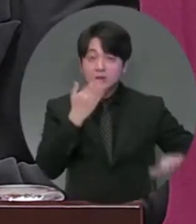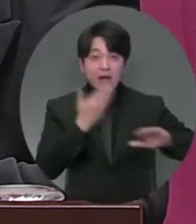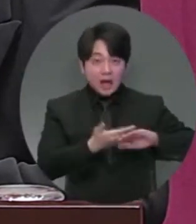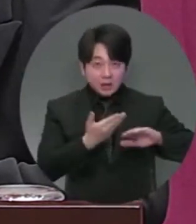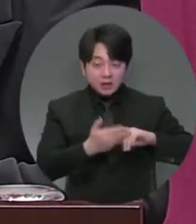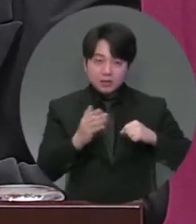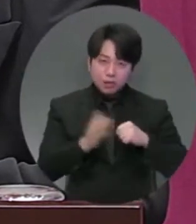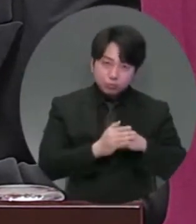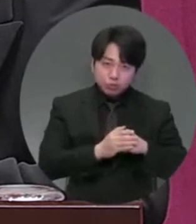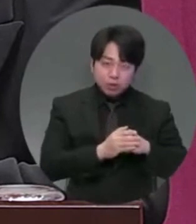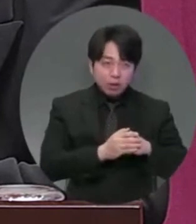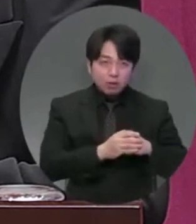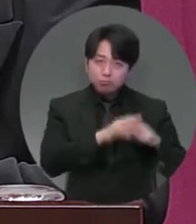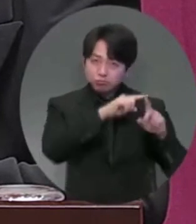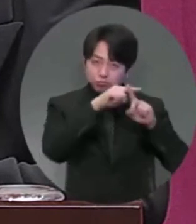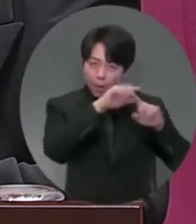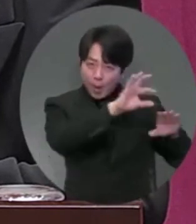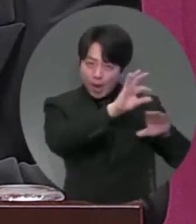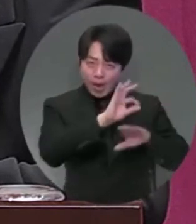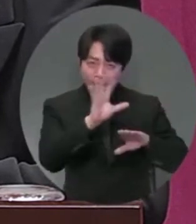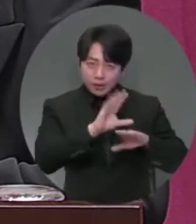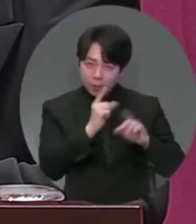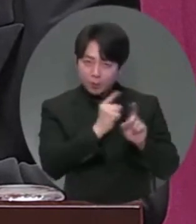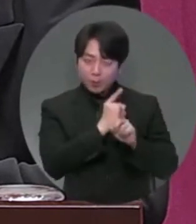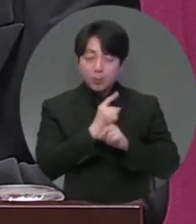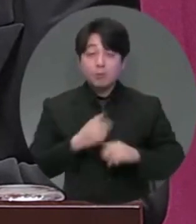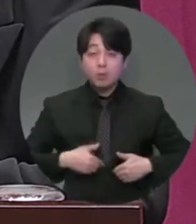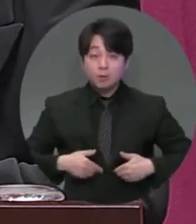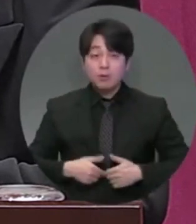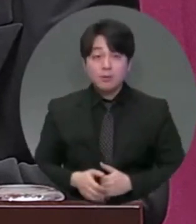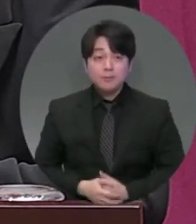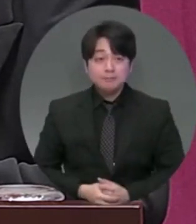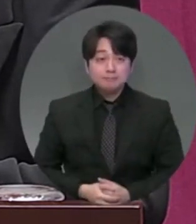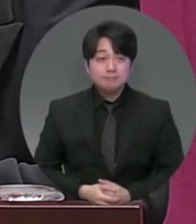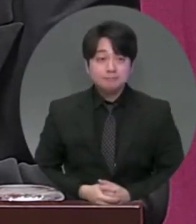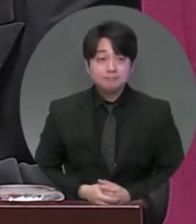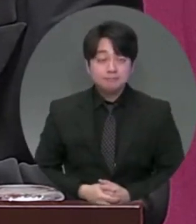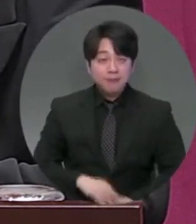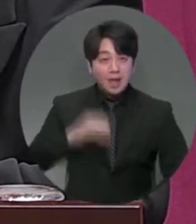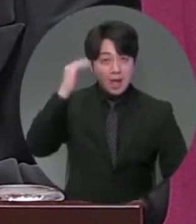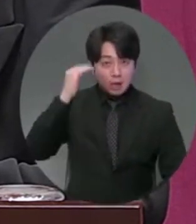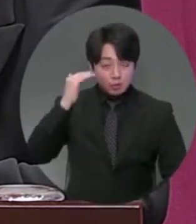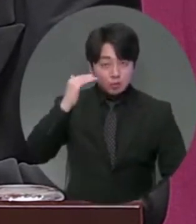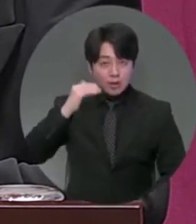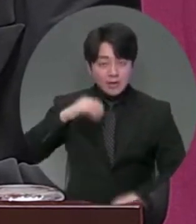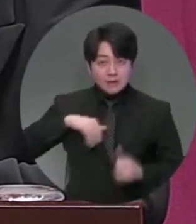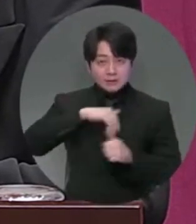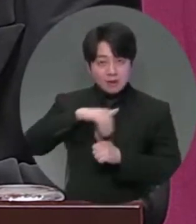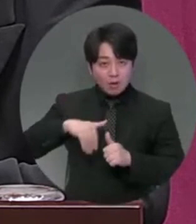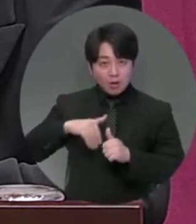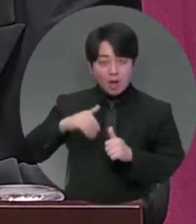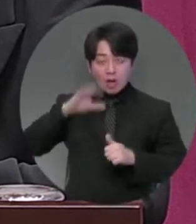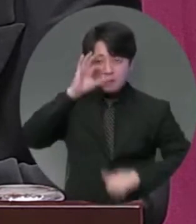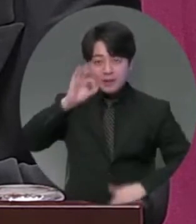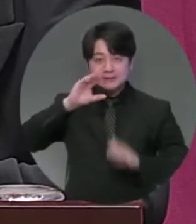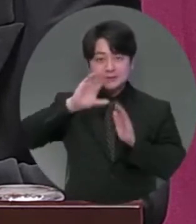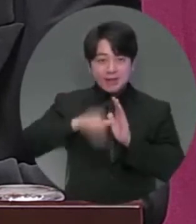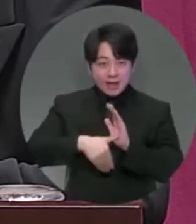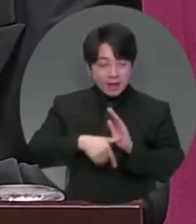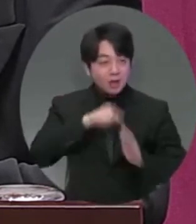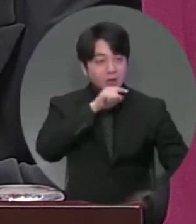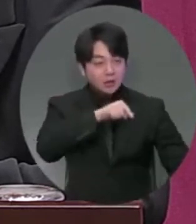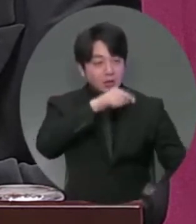이런 점을 감안해 볼 때는이 법적 그물망과 우리의 현실을 감안했을 때 이거 과연 그 개념을 도입했었을 때 제가